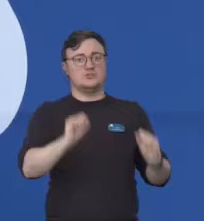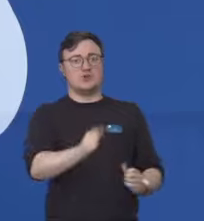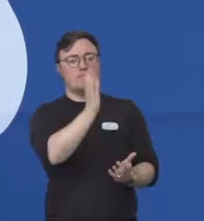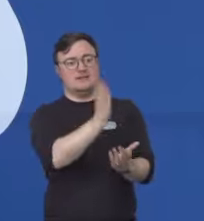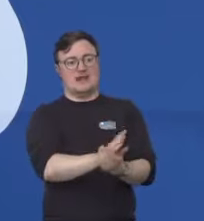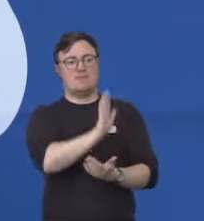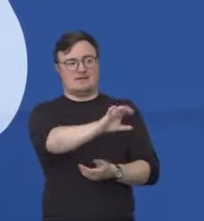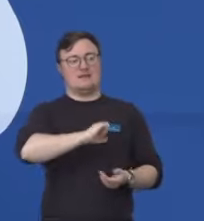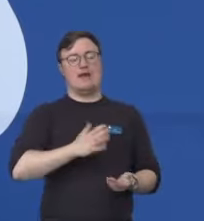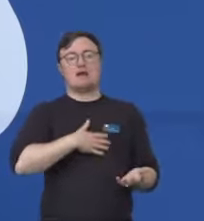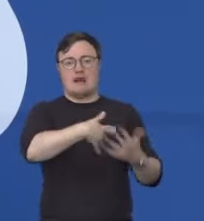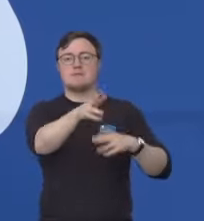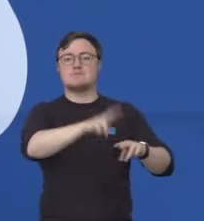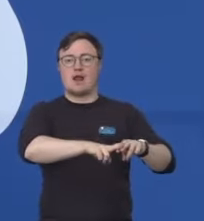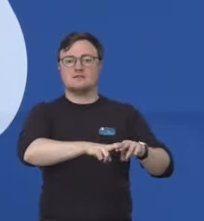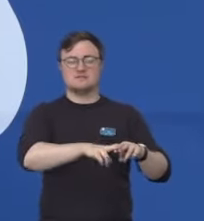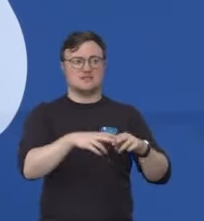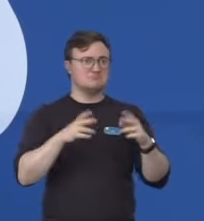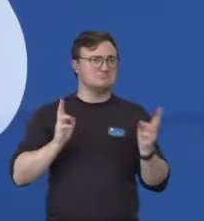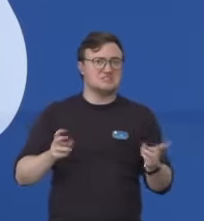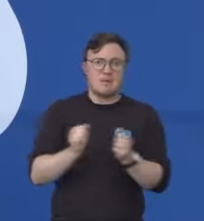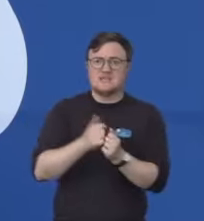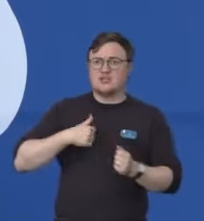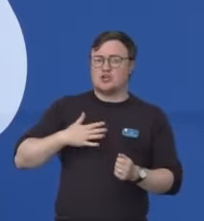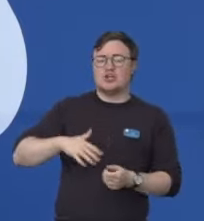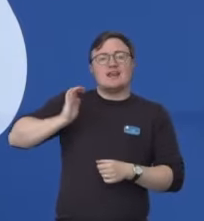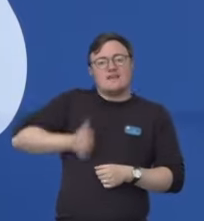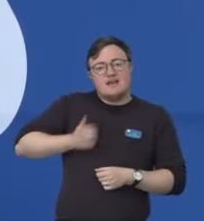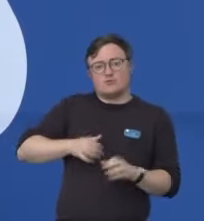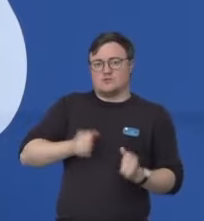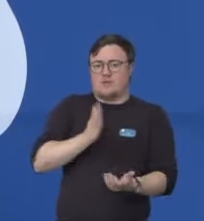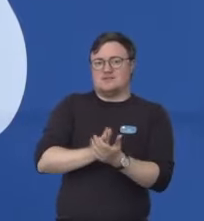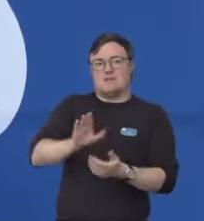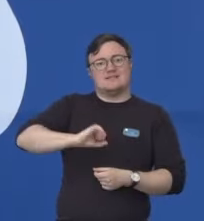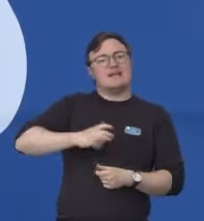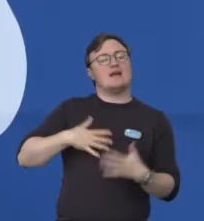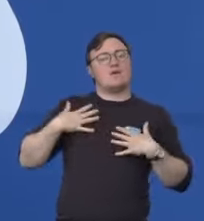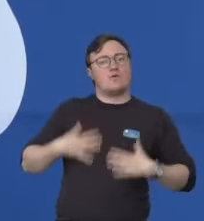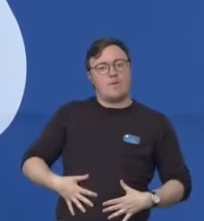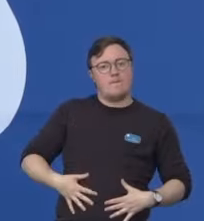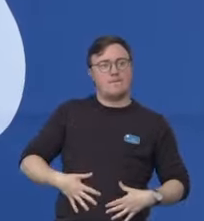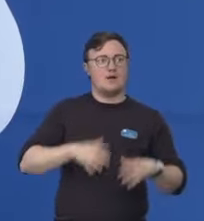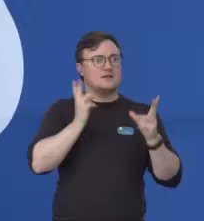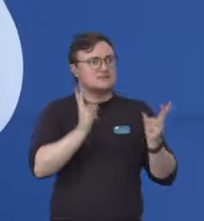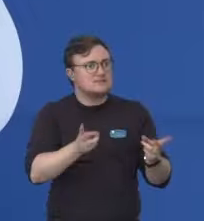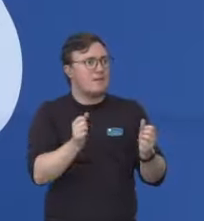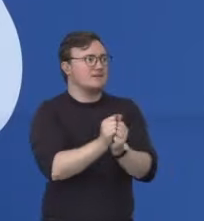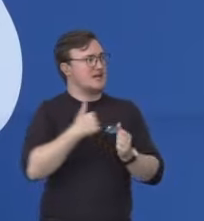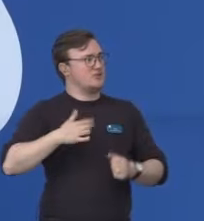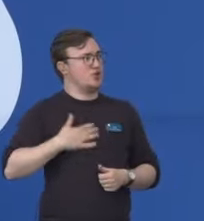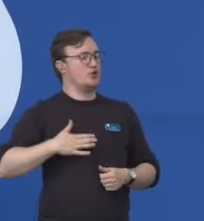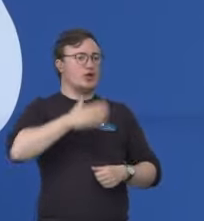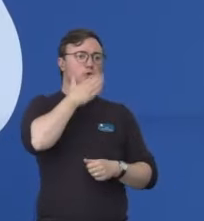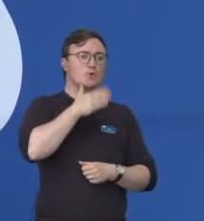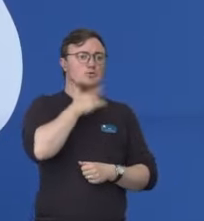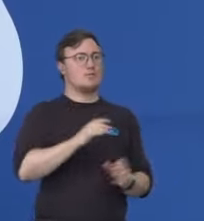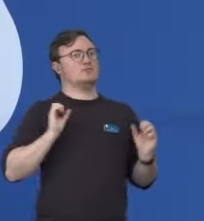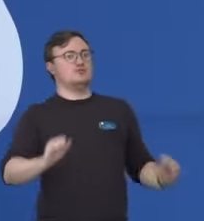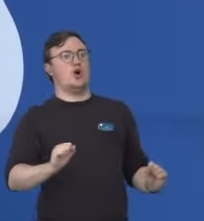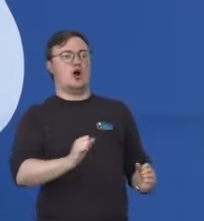sina arbetsplatser. På samma sätt som jag tycker att kvinnor bör få bestämma över sina egna kroppar. På samma sätt tycker jag att unga bör få